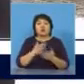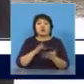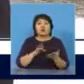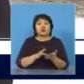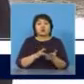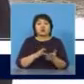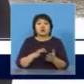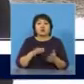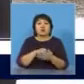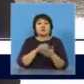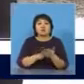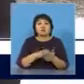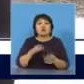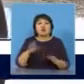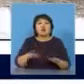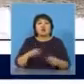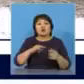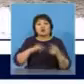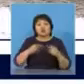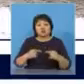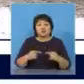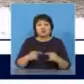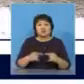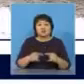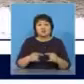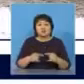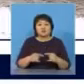городу определены. Это в районе Кирпичного